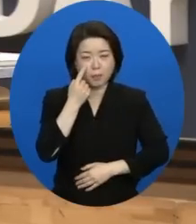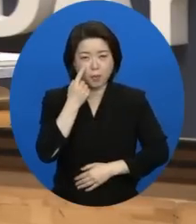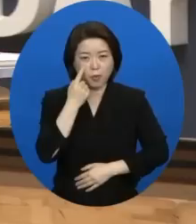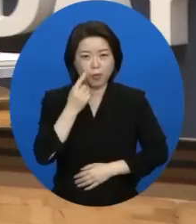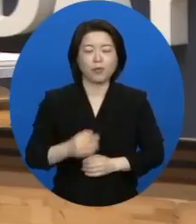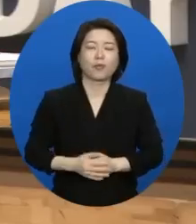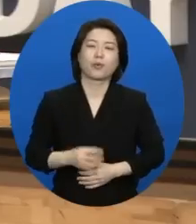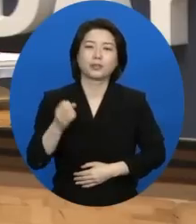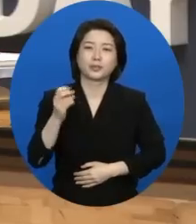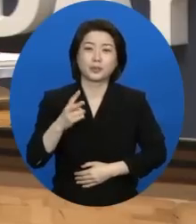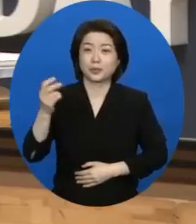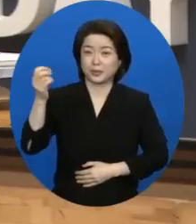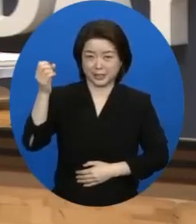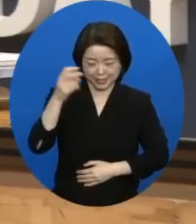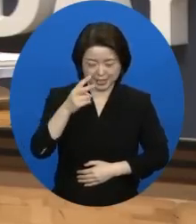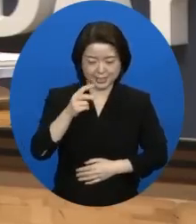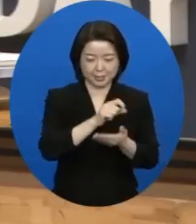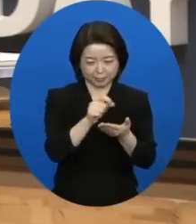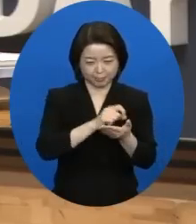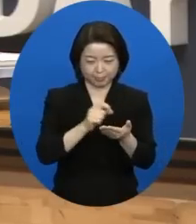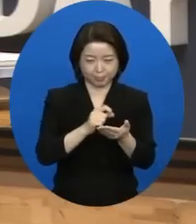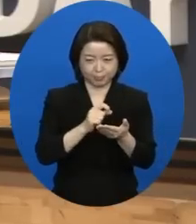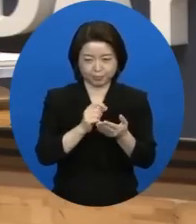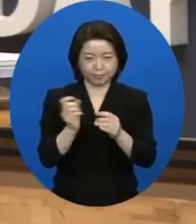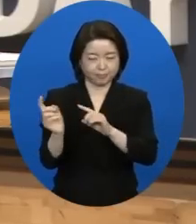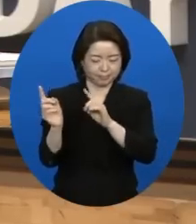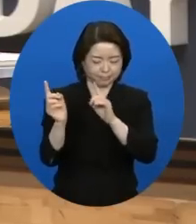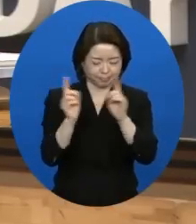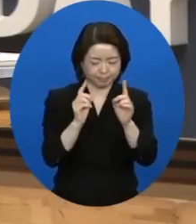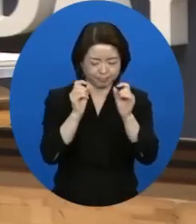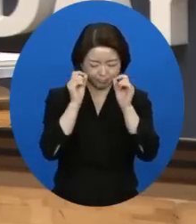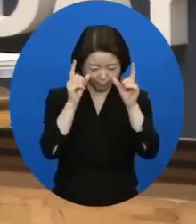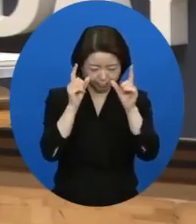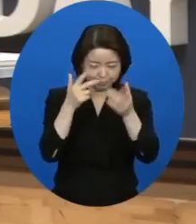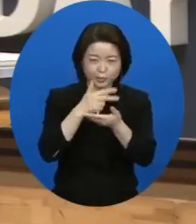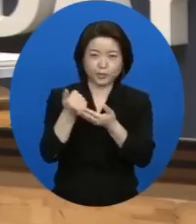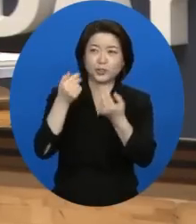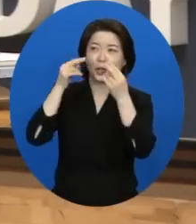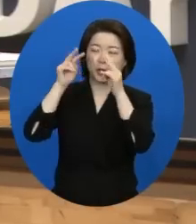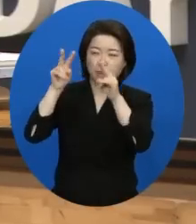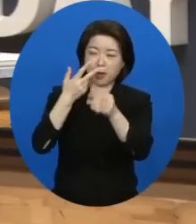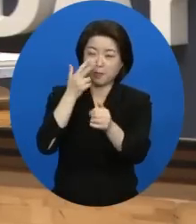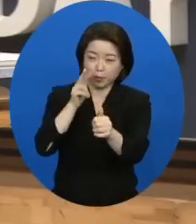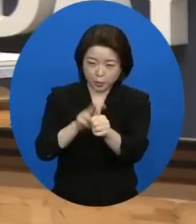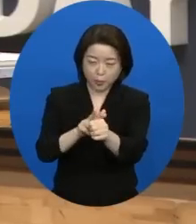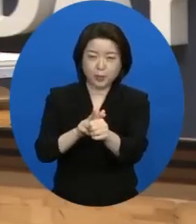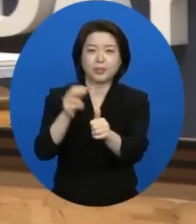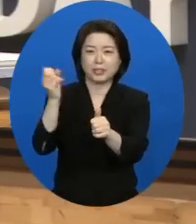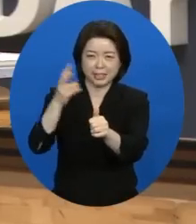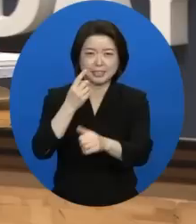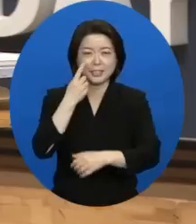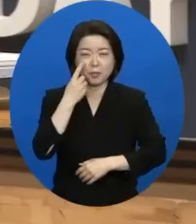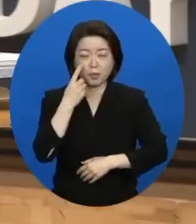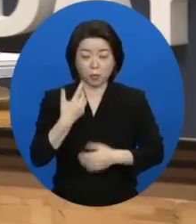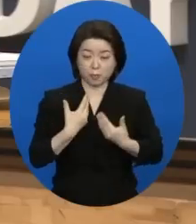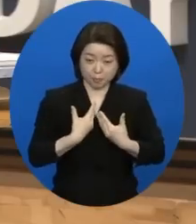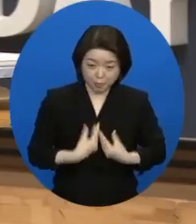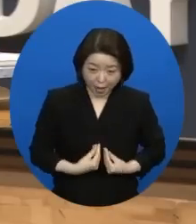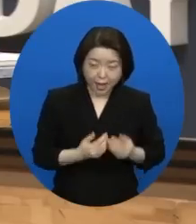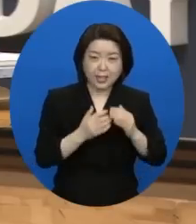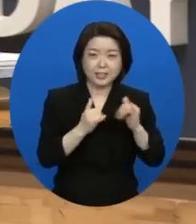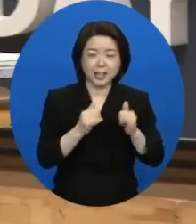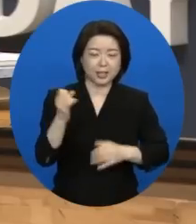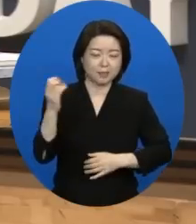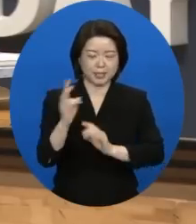그래서 다시 일기를 쓰면서 주님을 바라보는 도전도 해보고 또 낙심했던 사람들